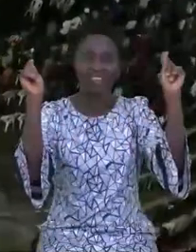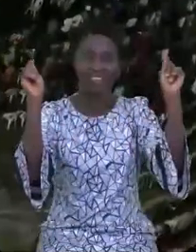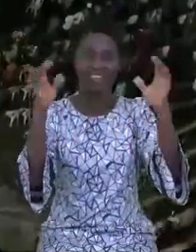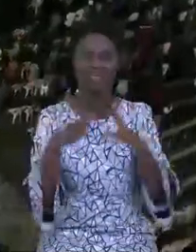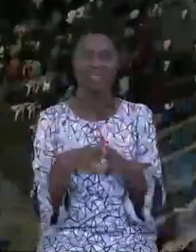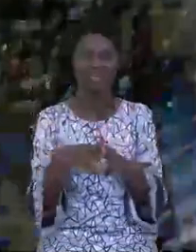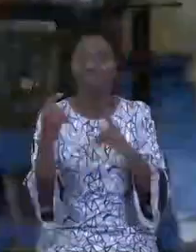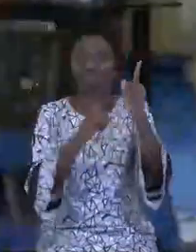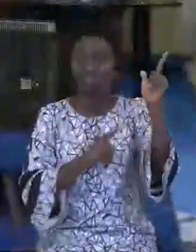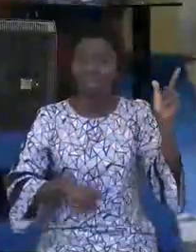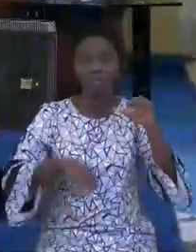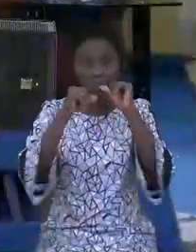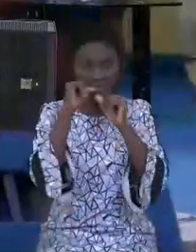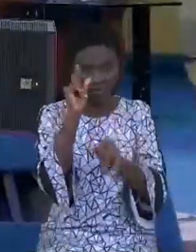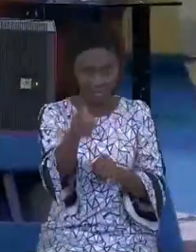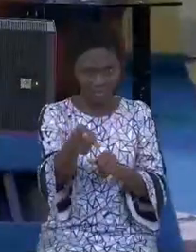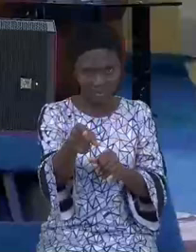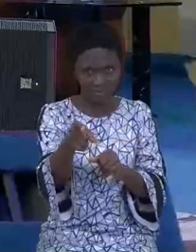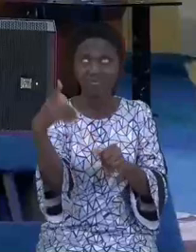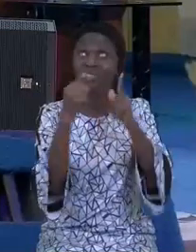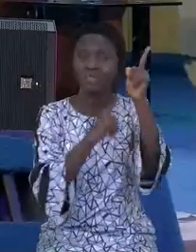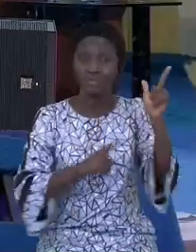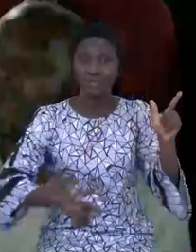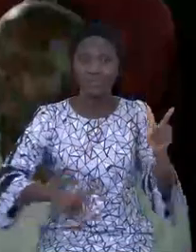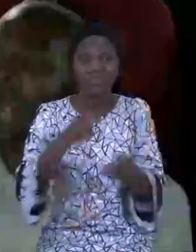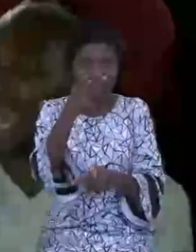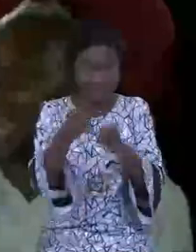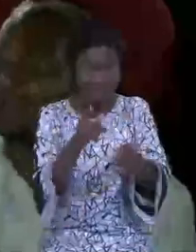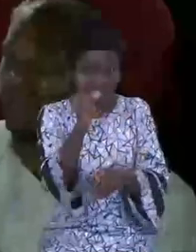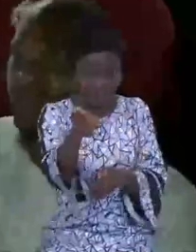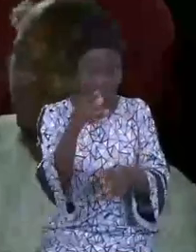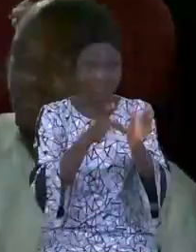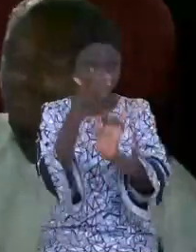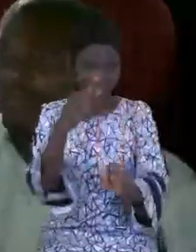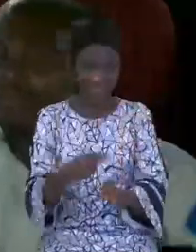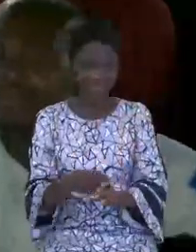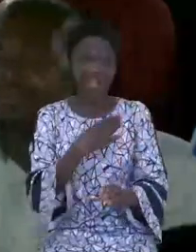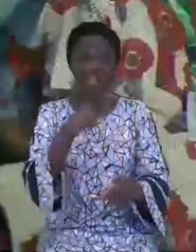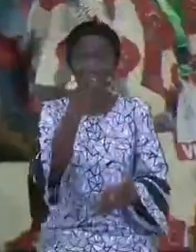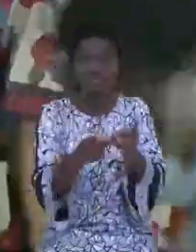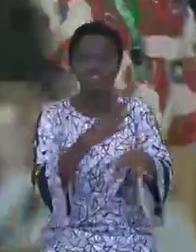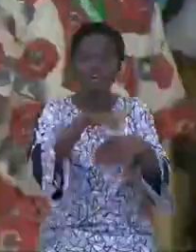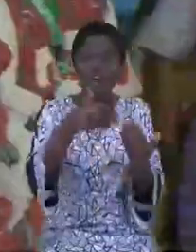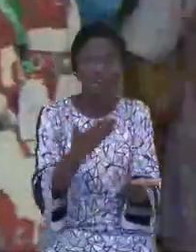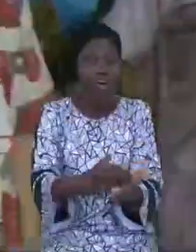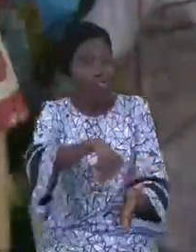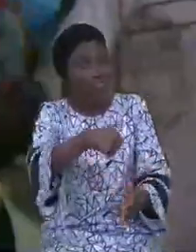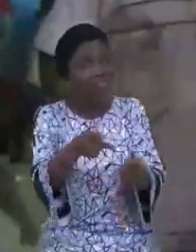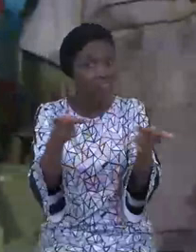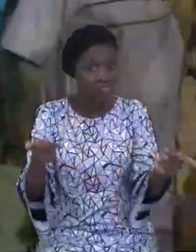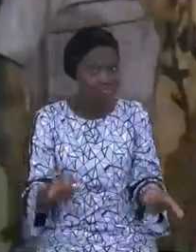Que Dieu vous bénisse. Que Dieu vous visite. Et visite tous nos lieux.